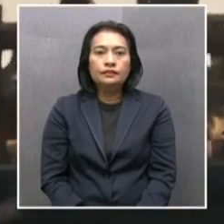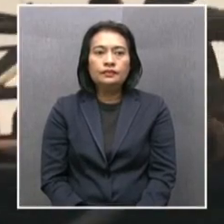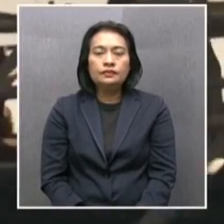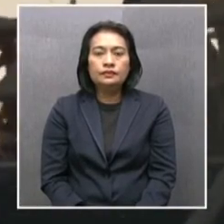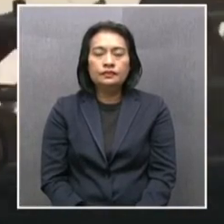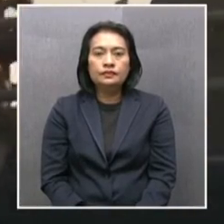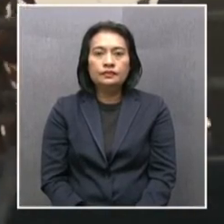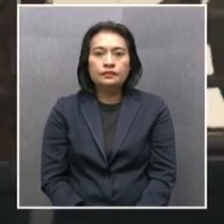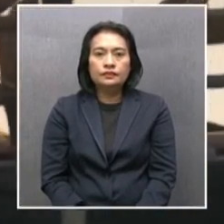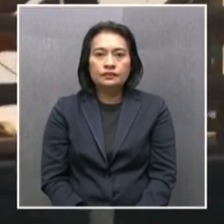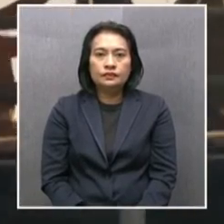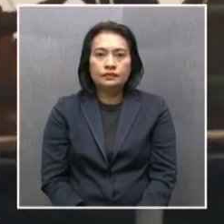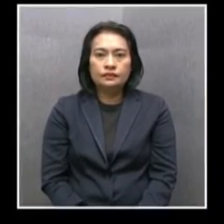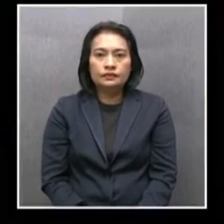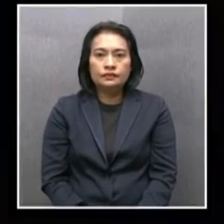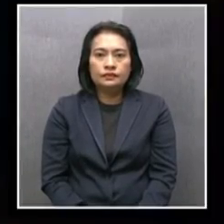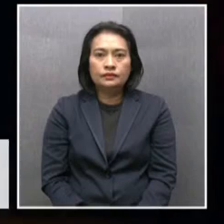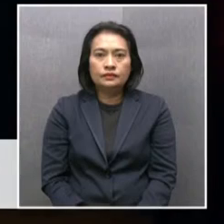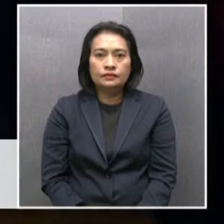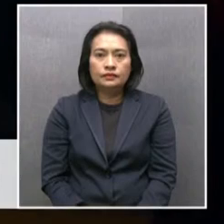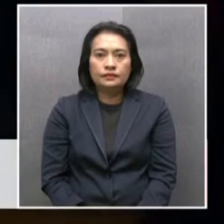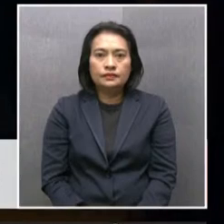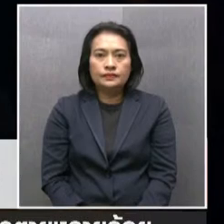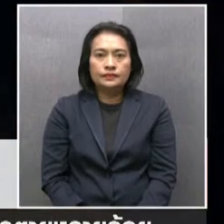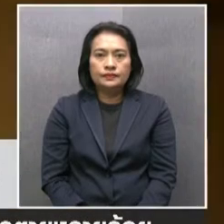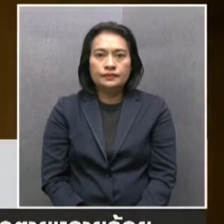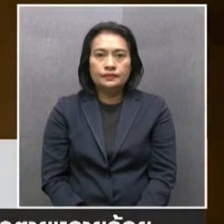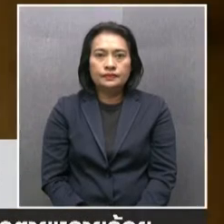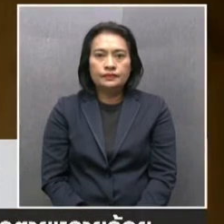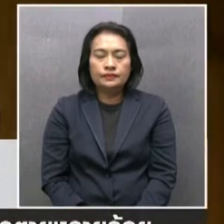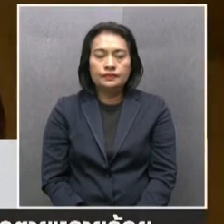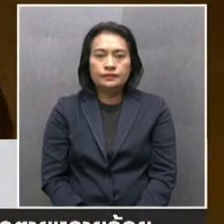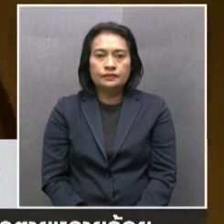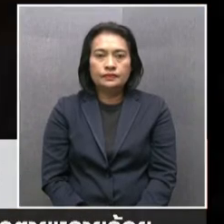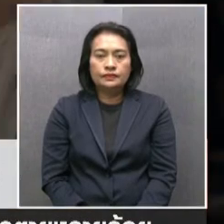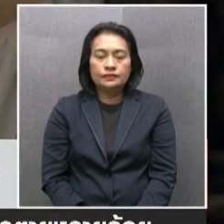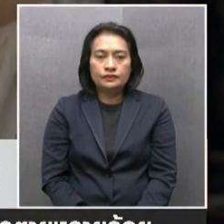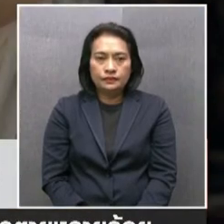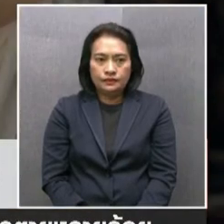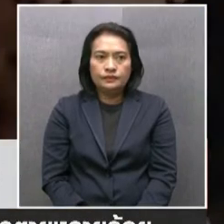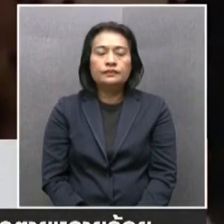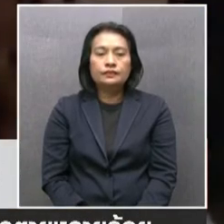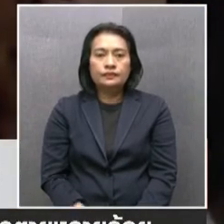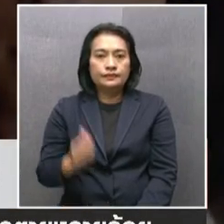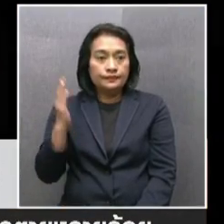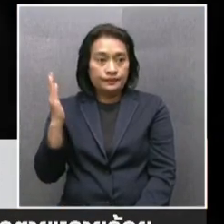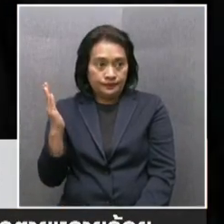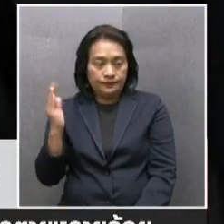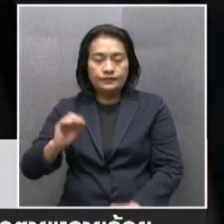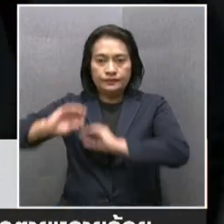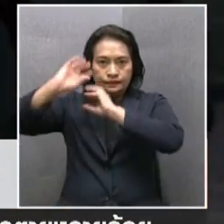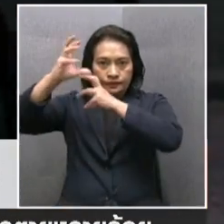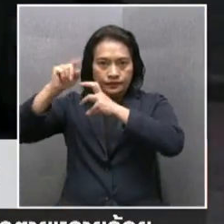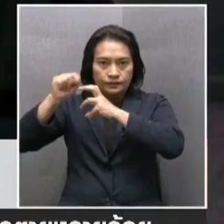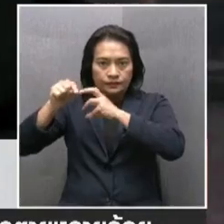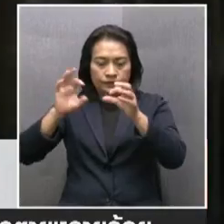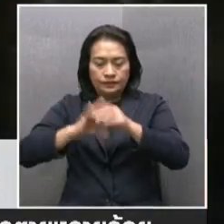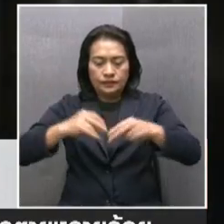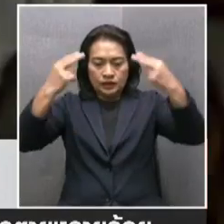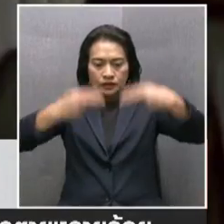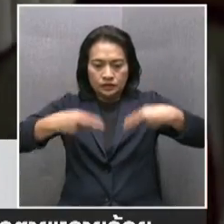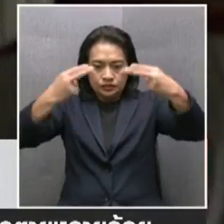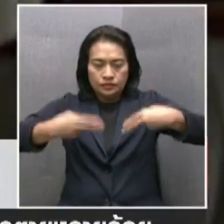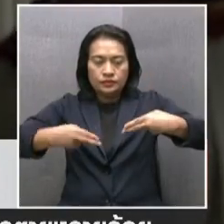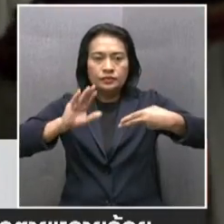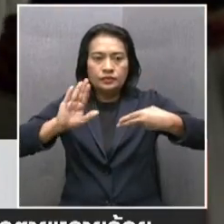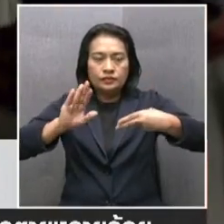Say that you have no choice in life. You have a choice now. และพบกับซีรีส์ตำนานสงครามกรุงทรอย